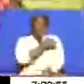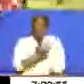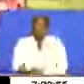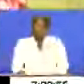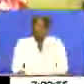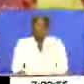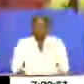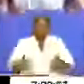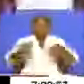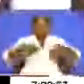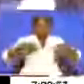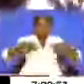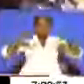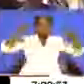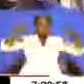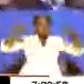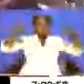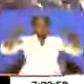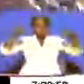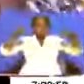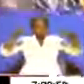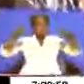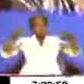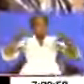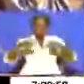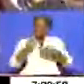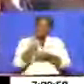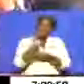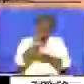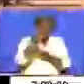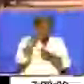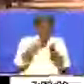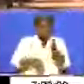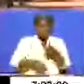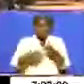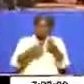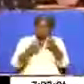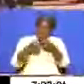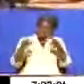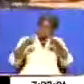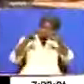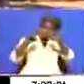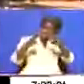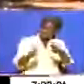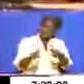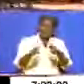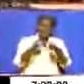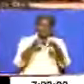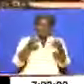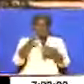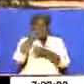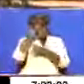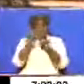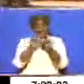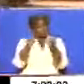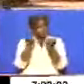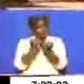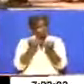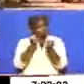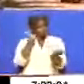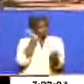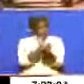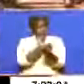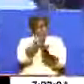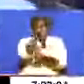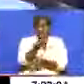Waandamanaji walishinikiza kuanzishwa kwa uchunguzi wa mashirika husika ya usalama ya serikali kwa minajili ya kuwakamata waliohusika